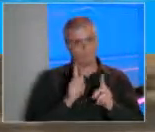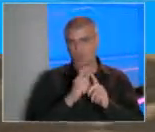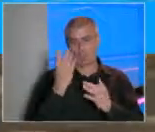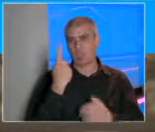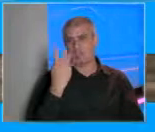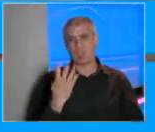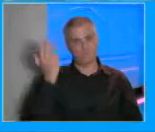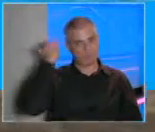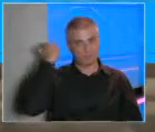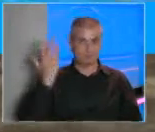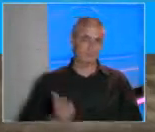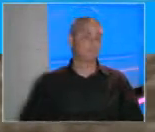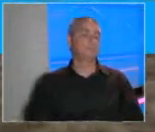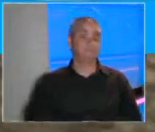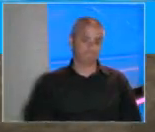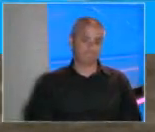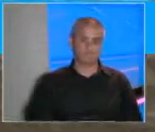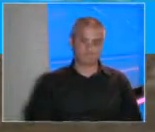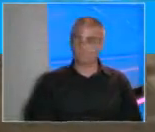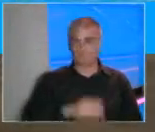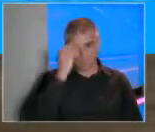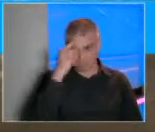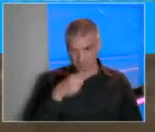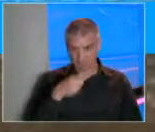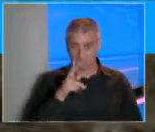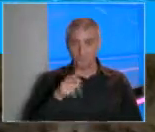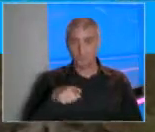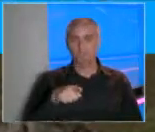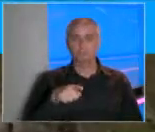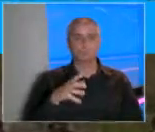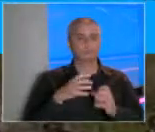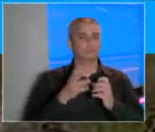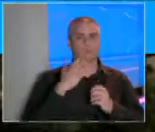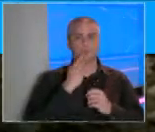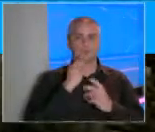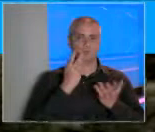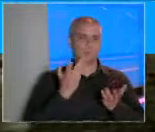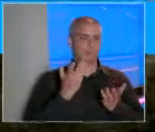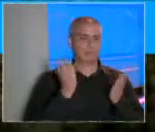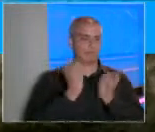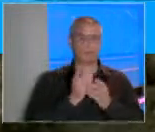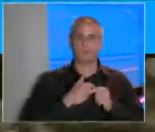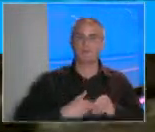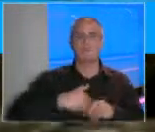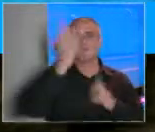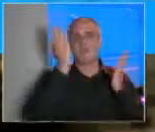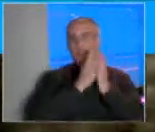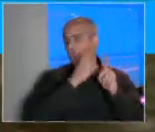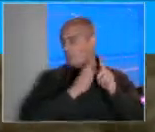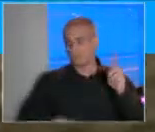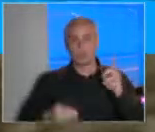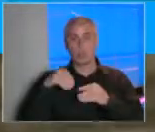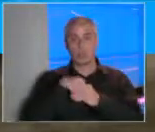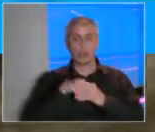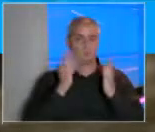כמו שהם היו בעבר. טוב, אז בכל מקרה... ואני לא יודע אם אתה זוכר, רק ביש גרים יותר יהודים מאשר מבאר שבע ועד אילת, כולל באר